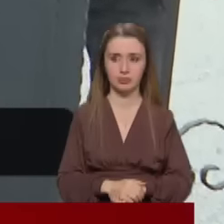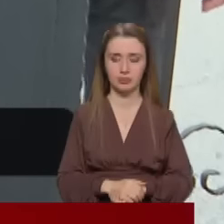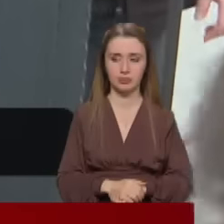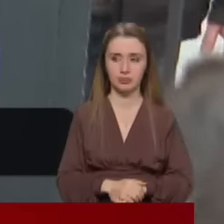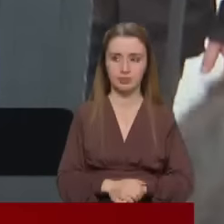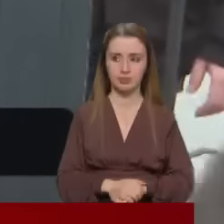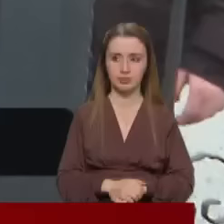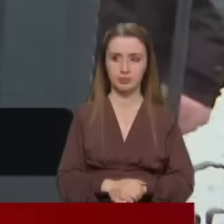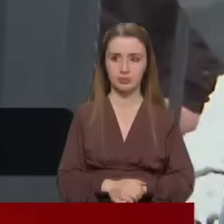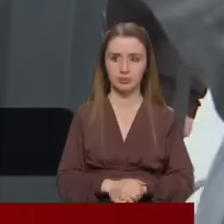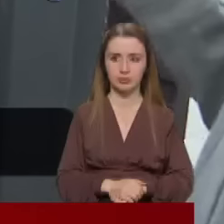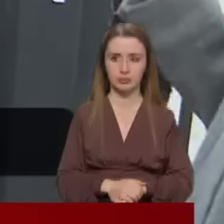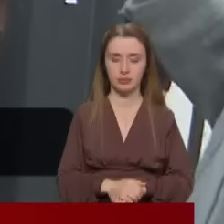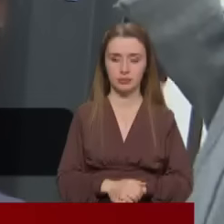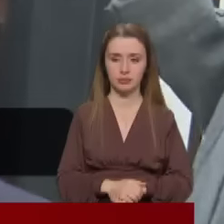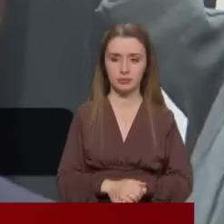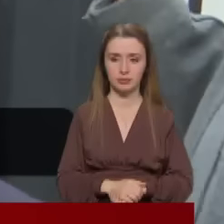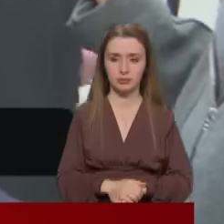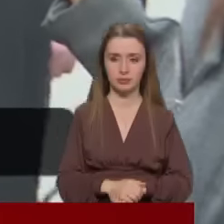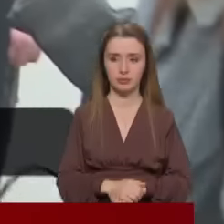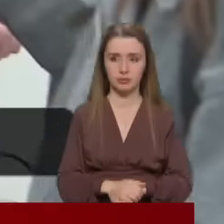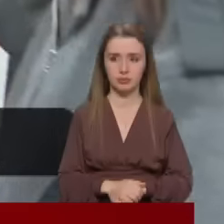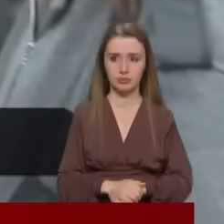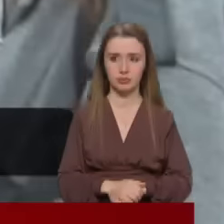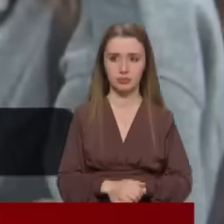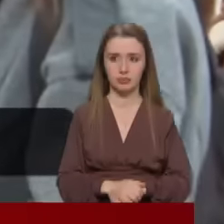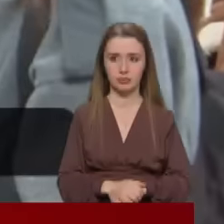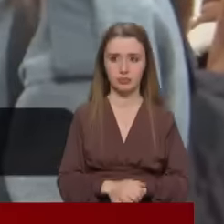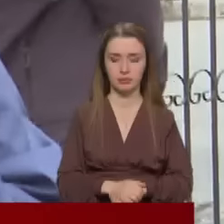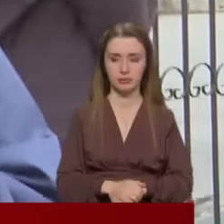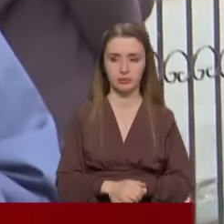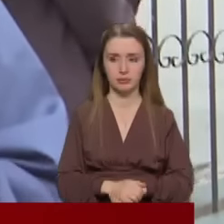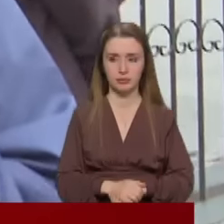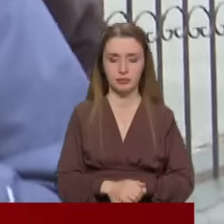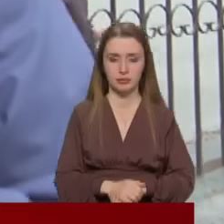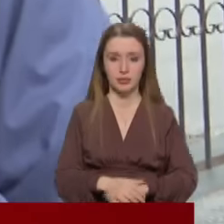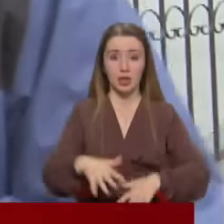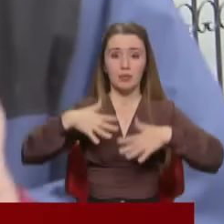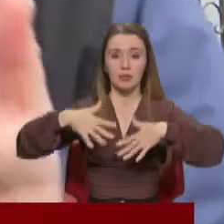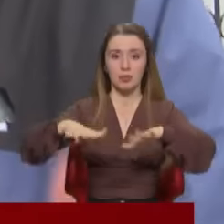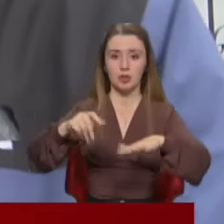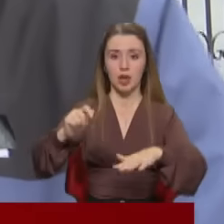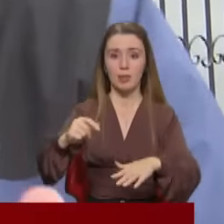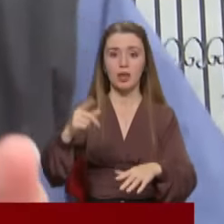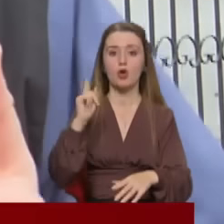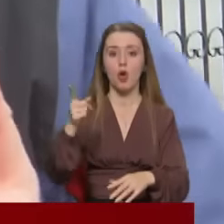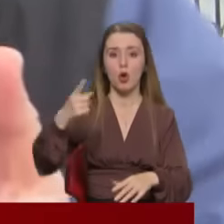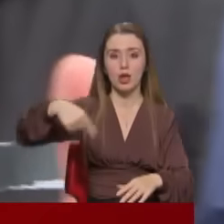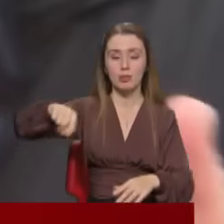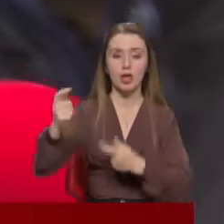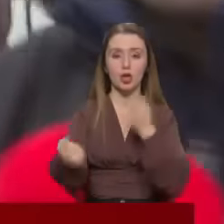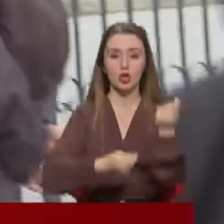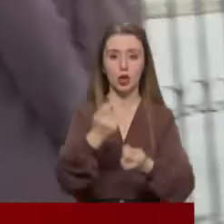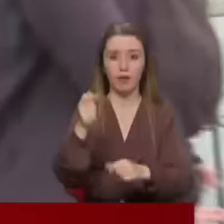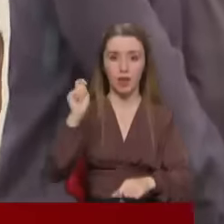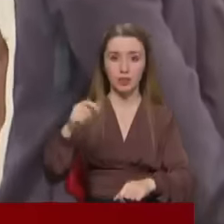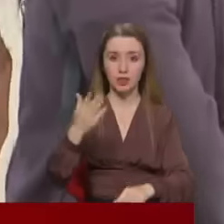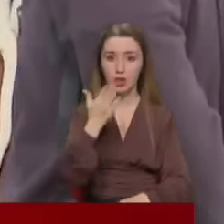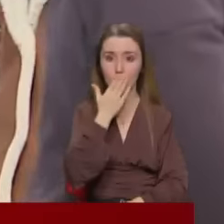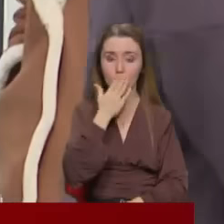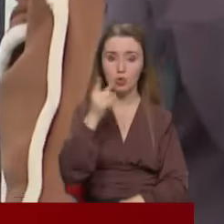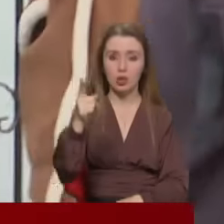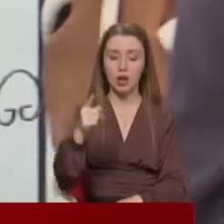Kapı kapatıyorsunuz öğretmenlerinize, kimlik soruyorsunuz, böyle şey mi olur ya? Protestoya katılan öğretmenler görev yaptıkları okula